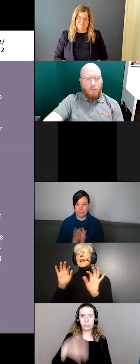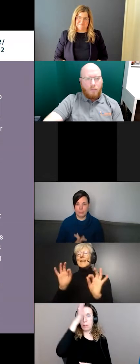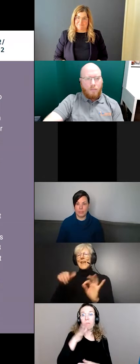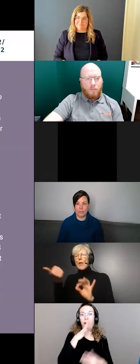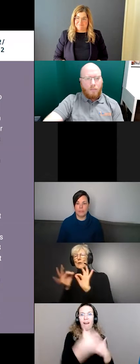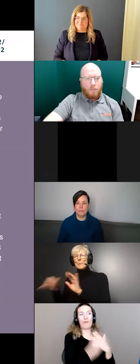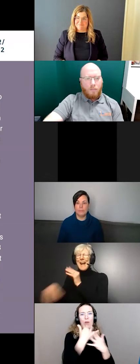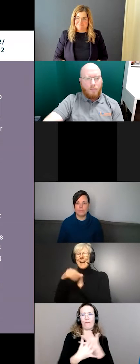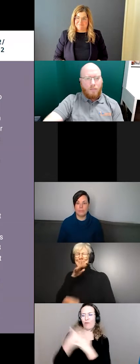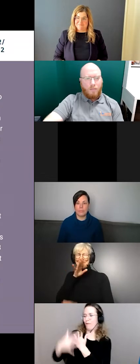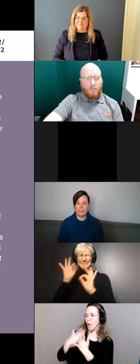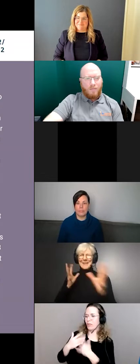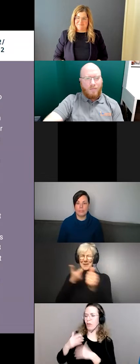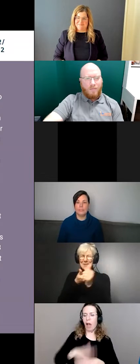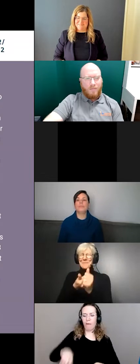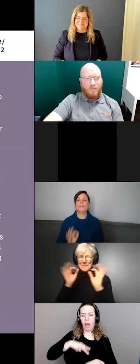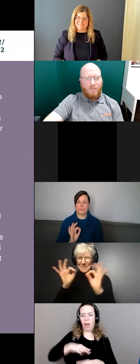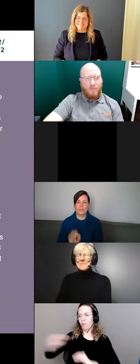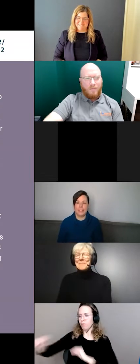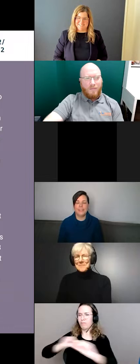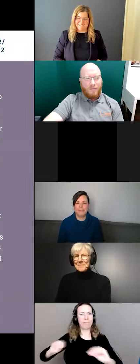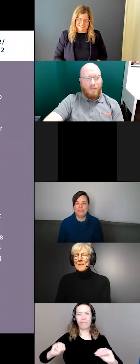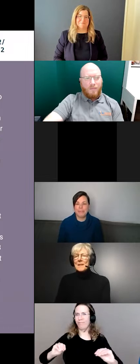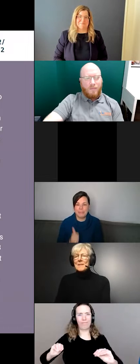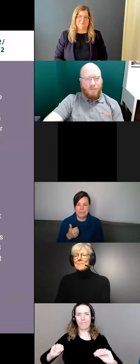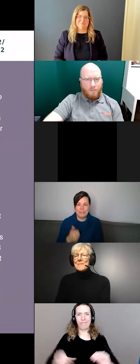les parents sont influencés et donc